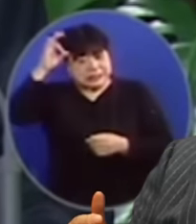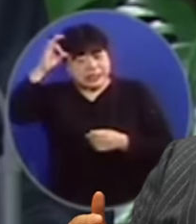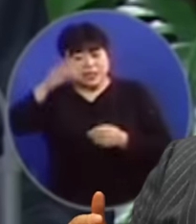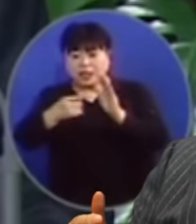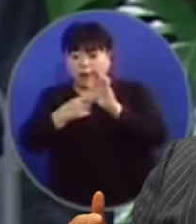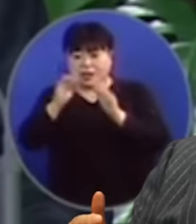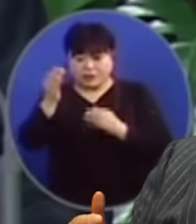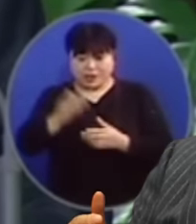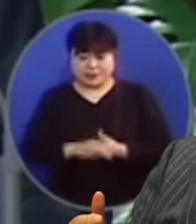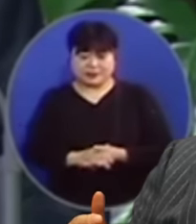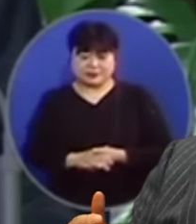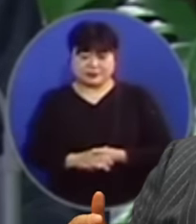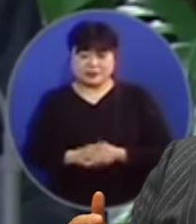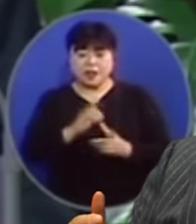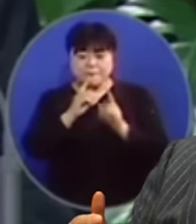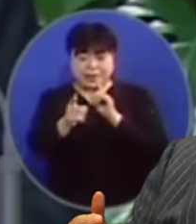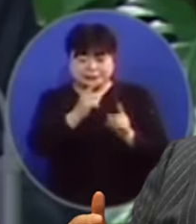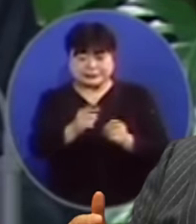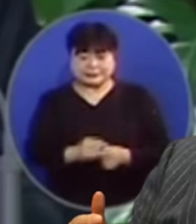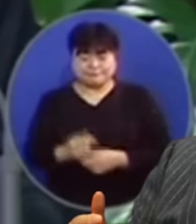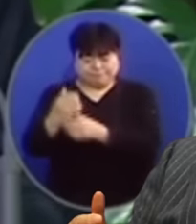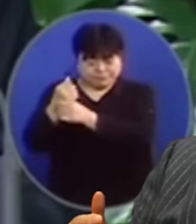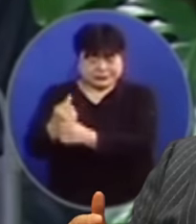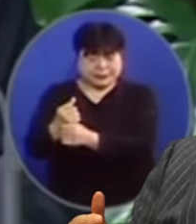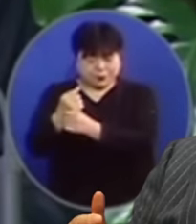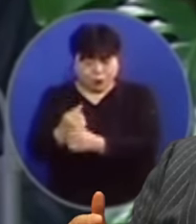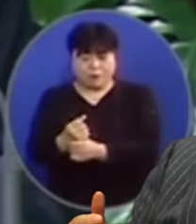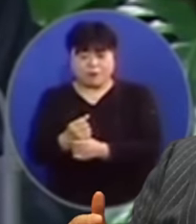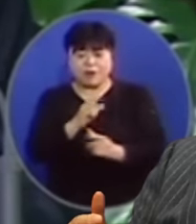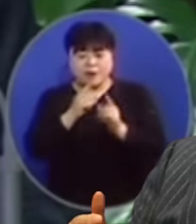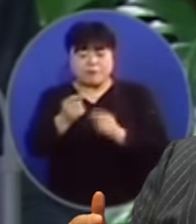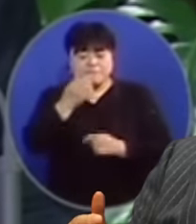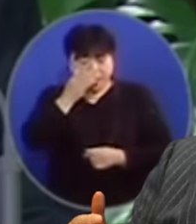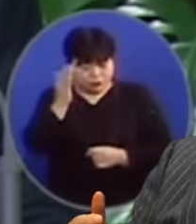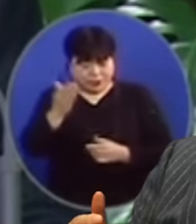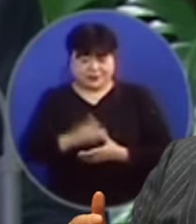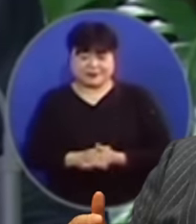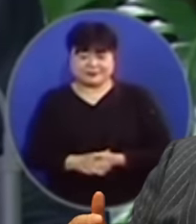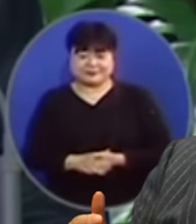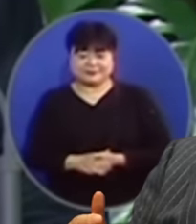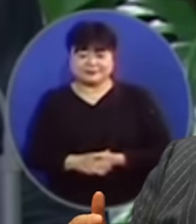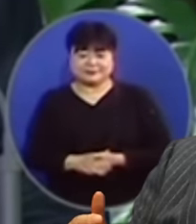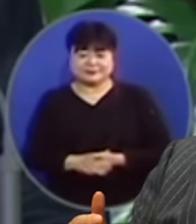돼요. 말씀을 부여잡고 나갈 수 있어야 돼요.